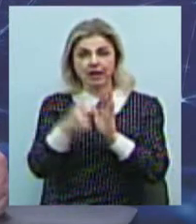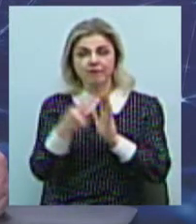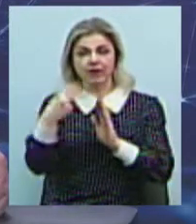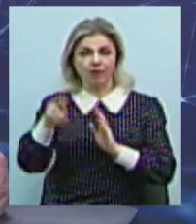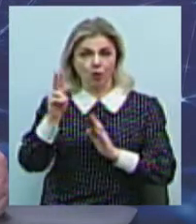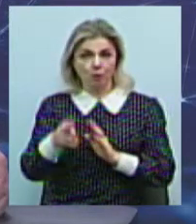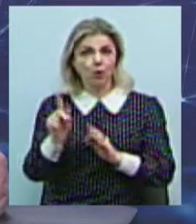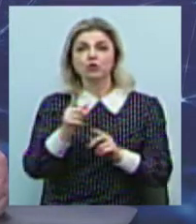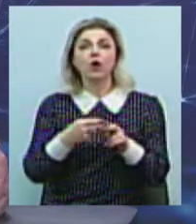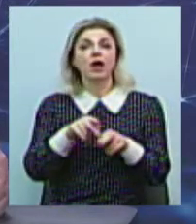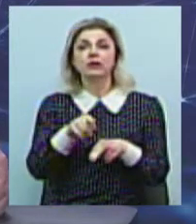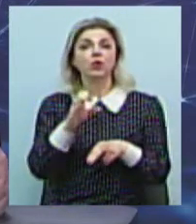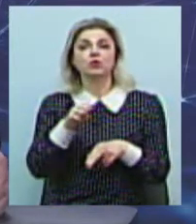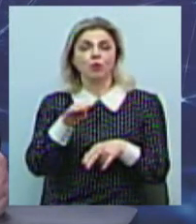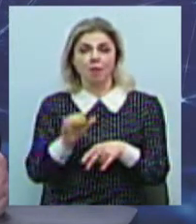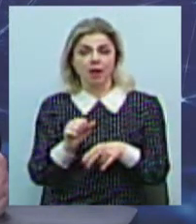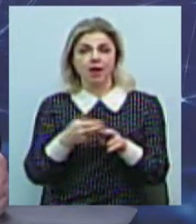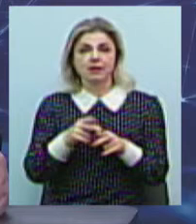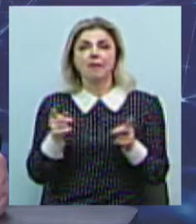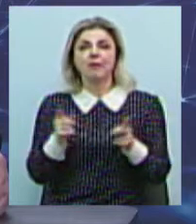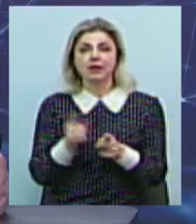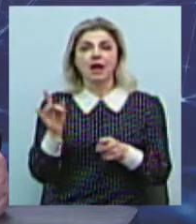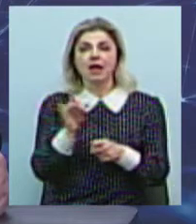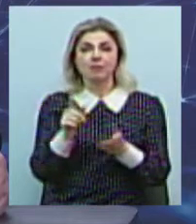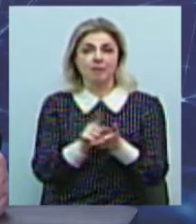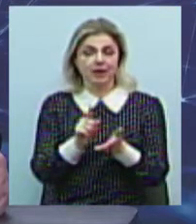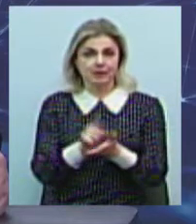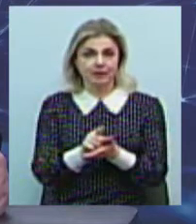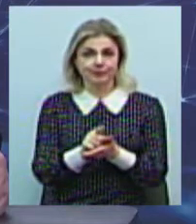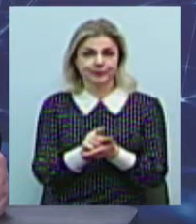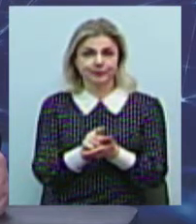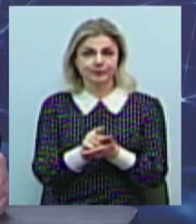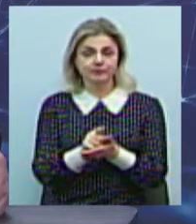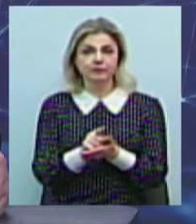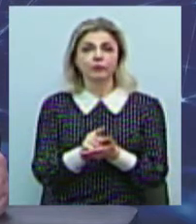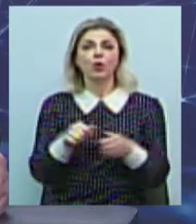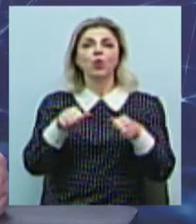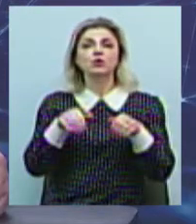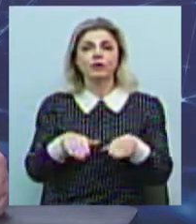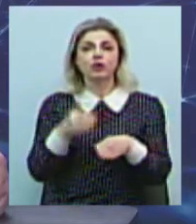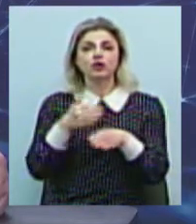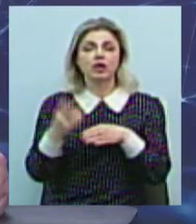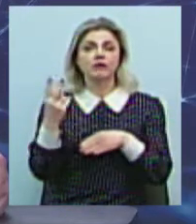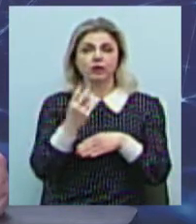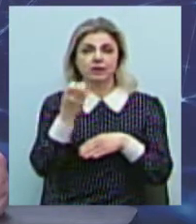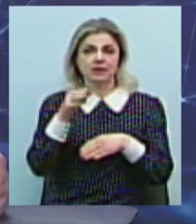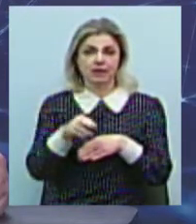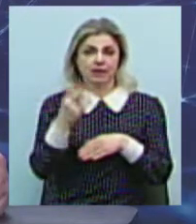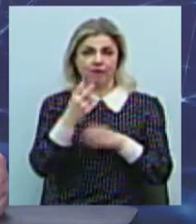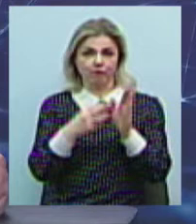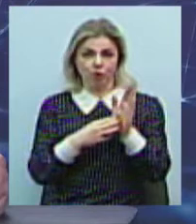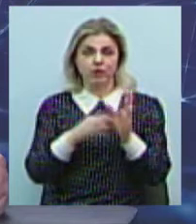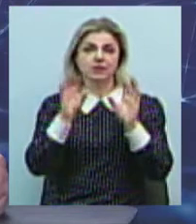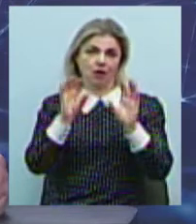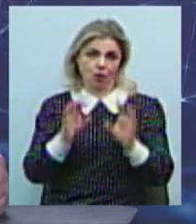це за сума? Це мінімальний розмір пенсії, установлений частиною 2 статті 28 нашого